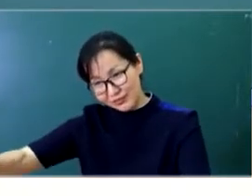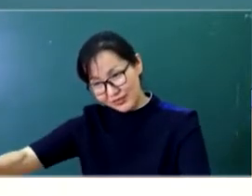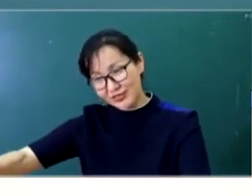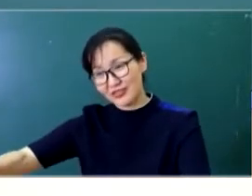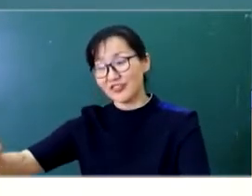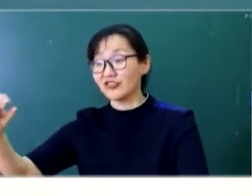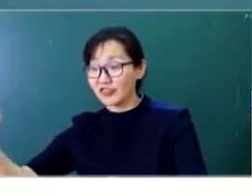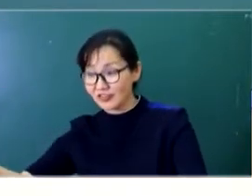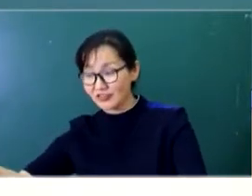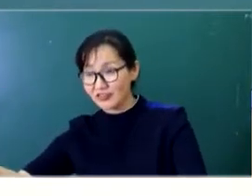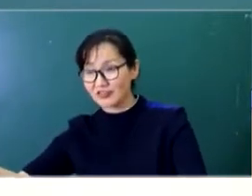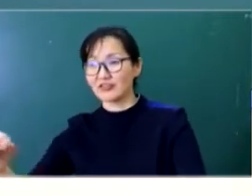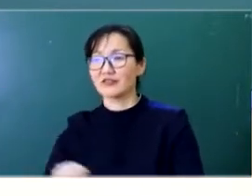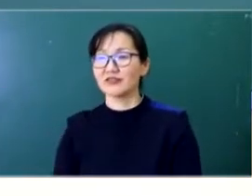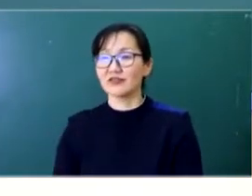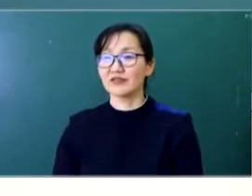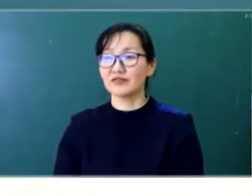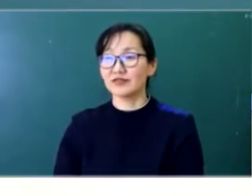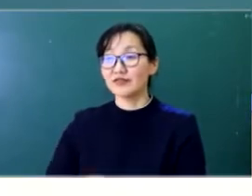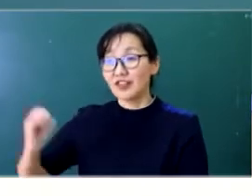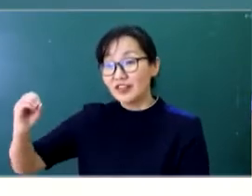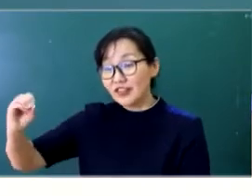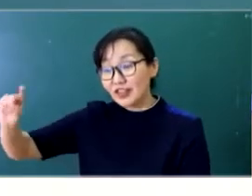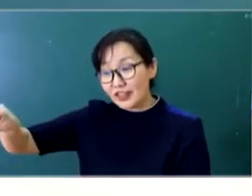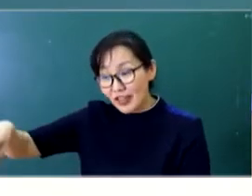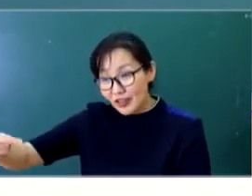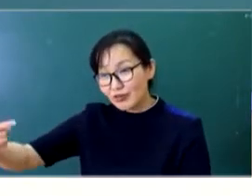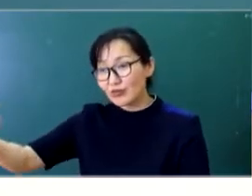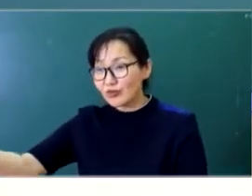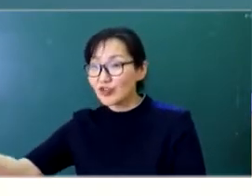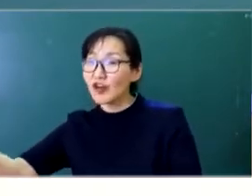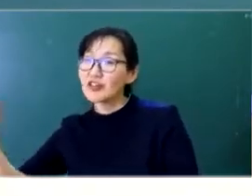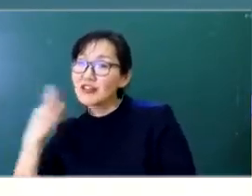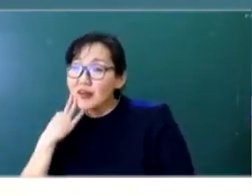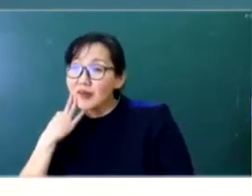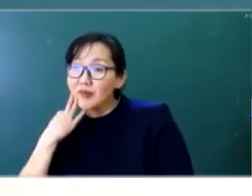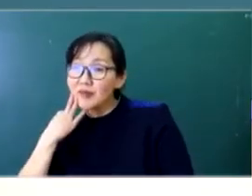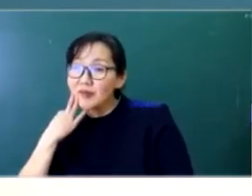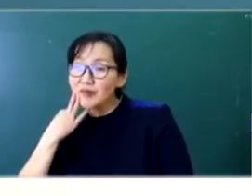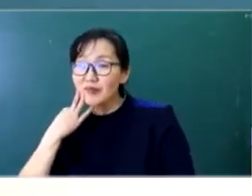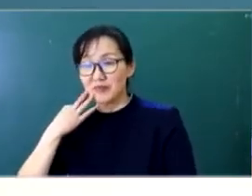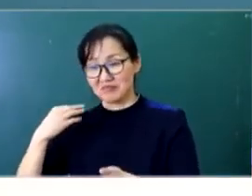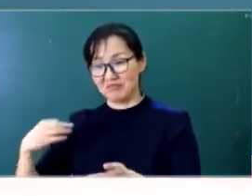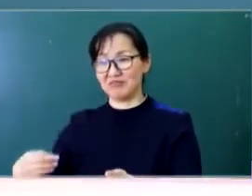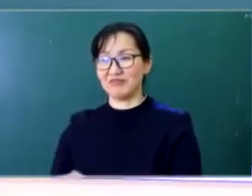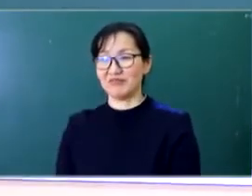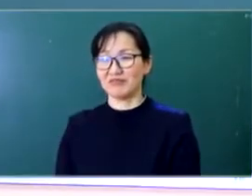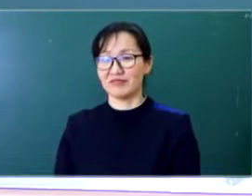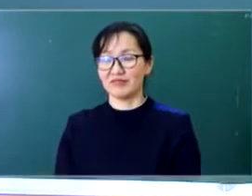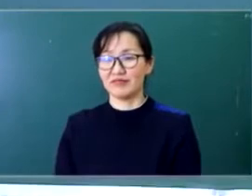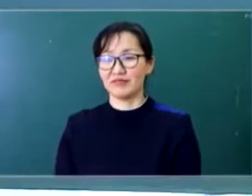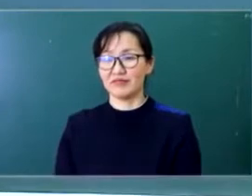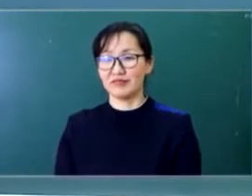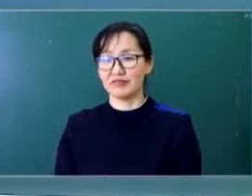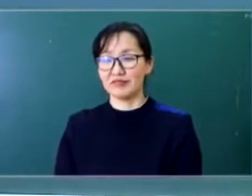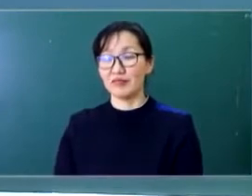8/28. За бүхлийн цэг заавал харалтаа байх ёстой. Тэг нэгээс нэгийг хасахаар тэг. Тэг бүхэл 128-ын